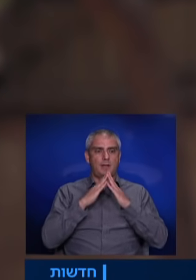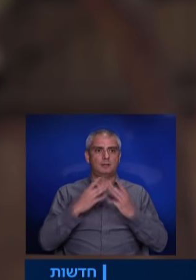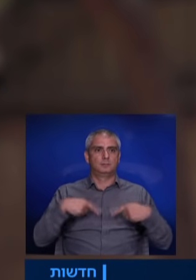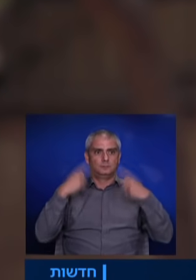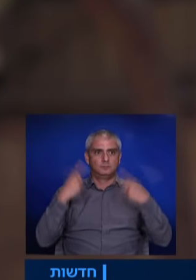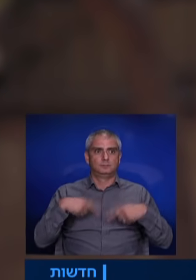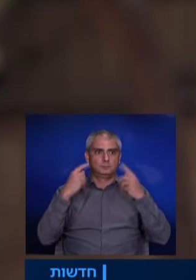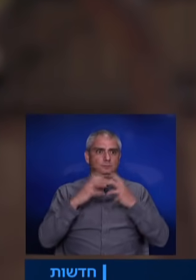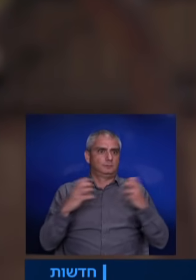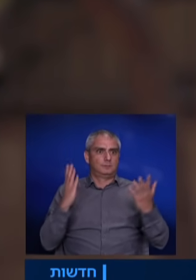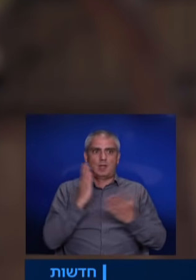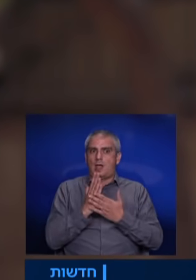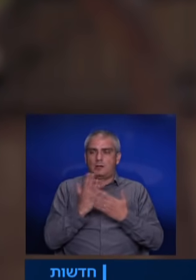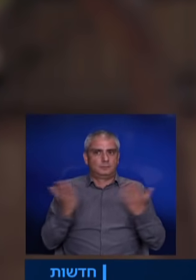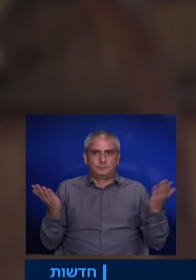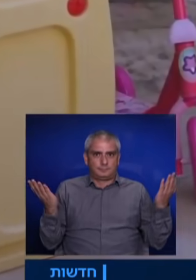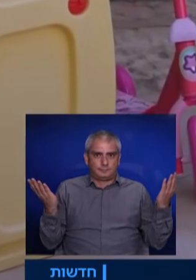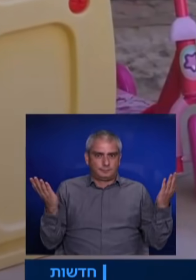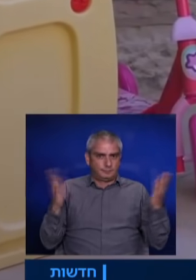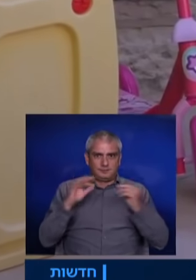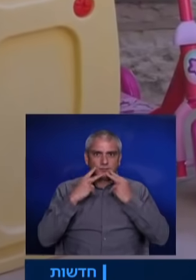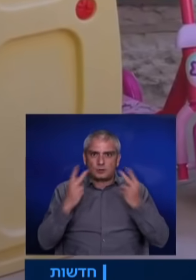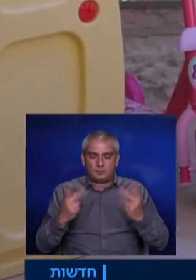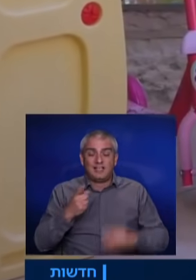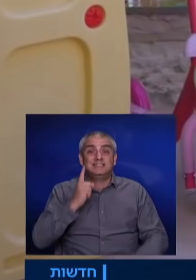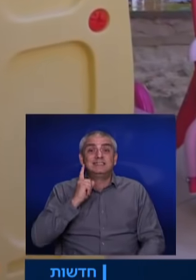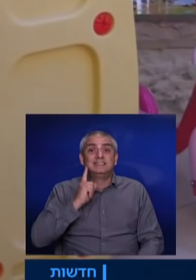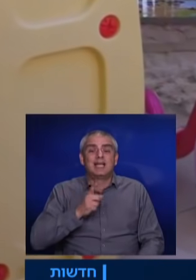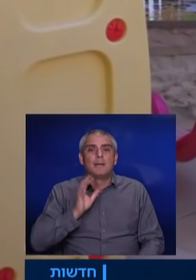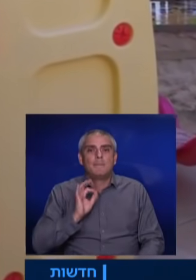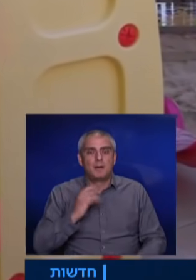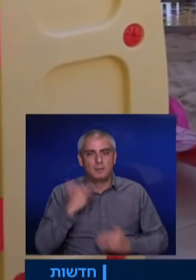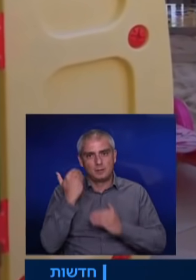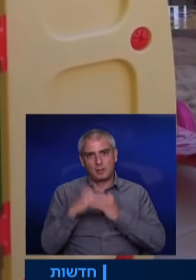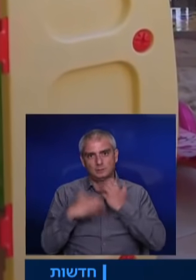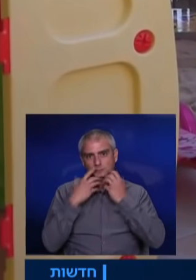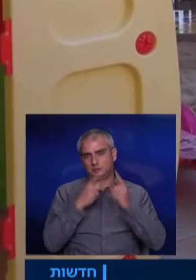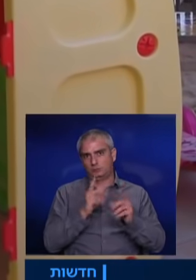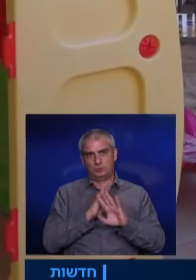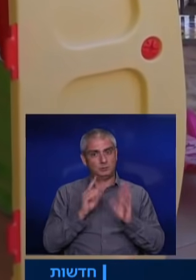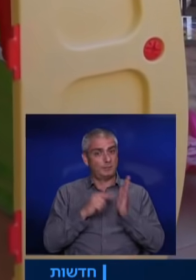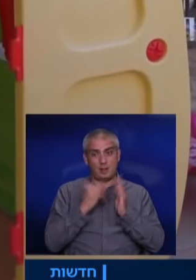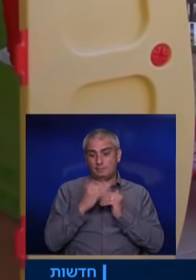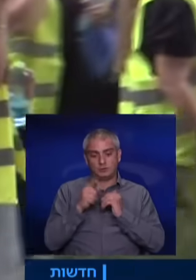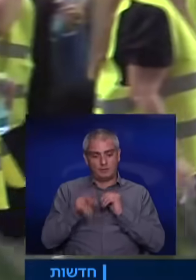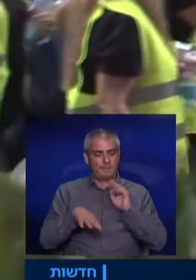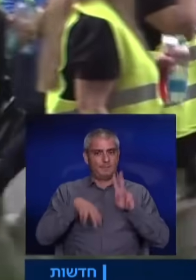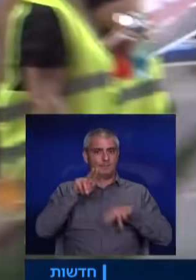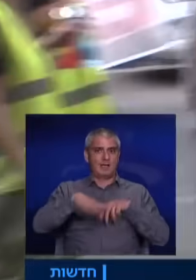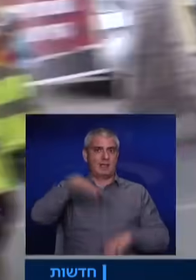על גבי ימים עד שככה העניין ייפטר. חייבים באמת לסיים את הסאגה הזאת, כי בסופו של דבר הם מגדלים לנו את